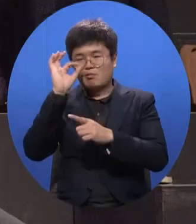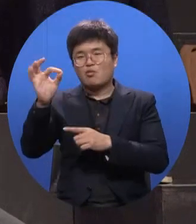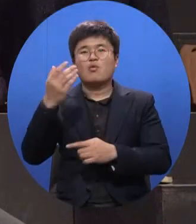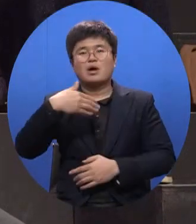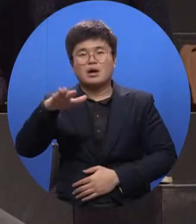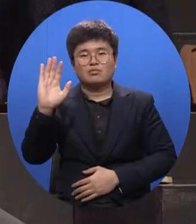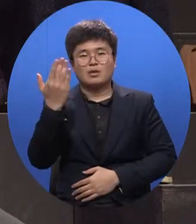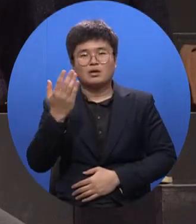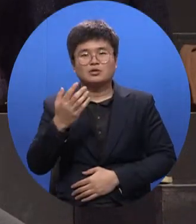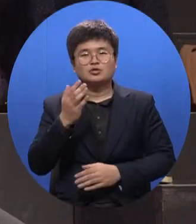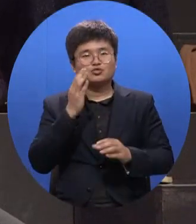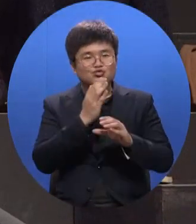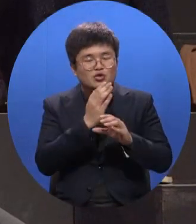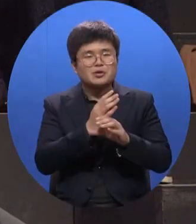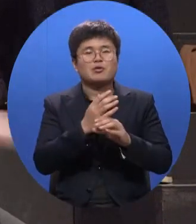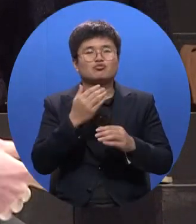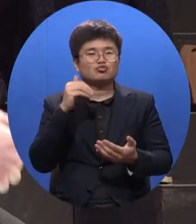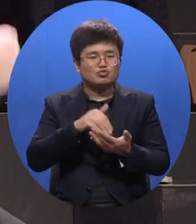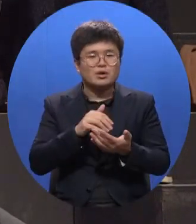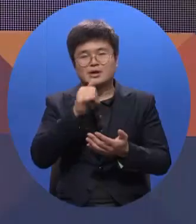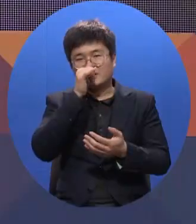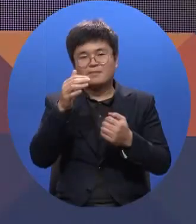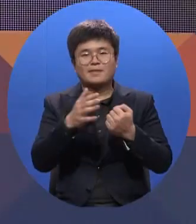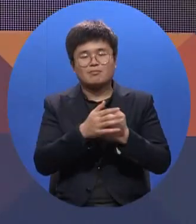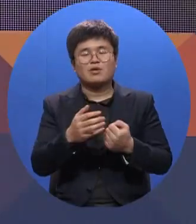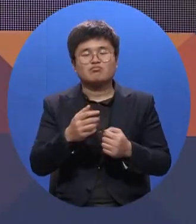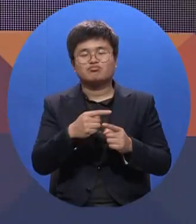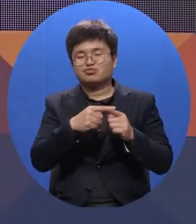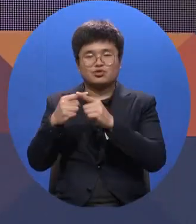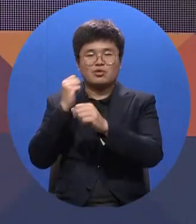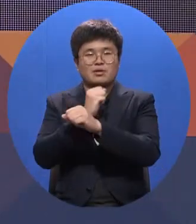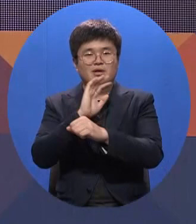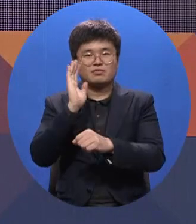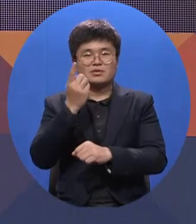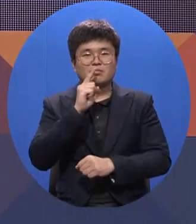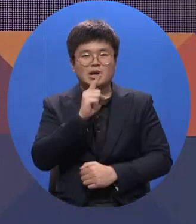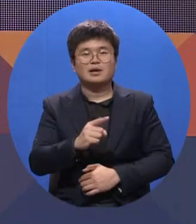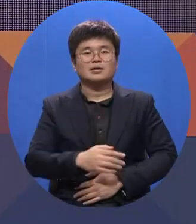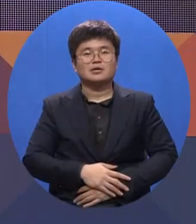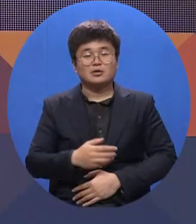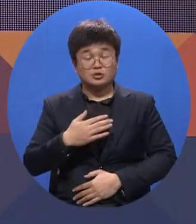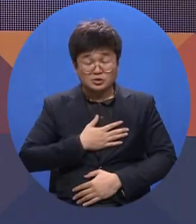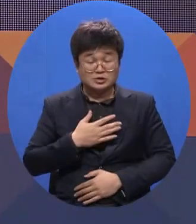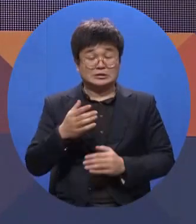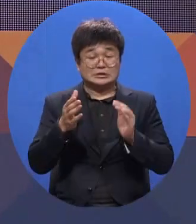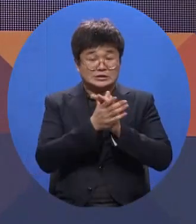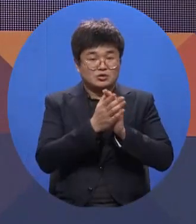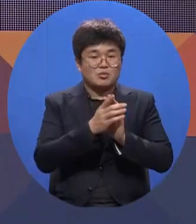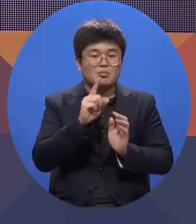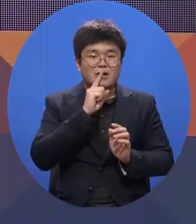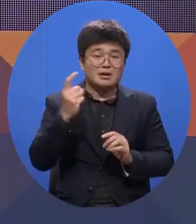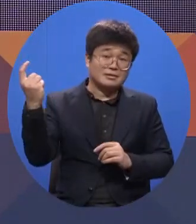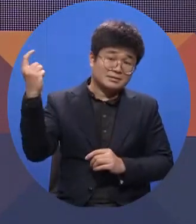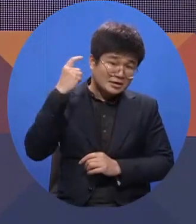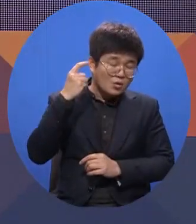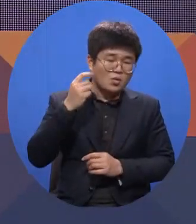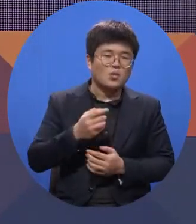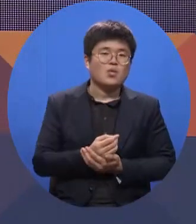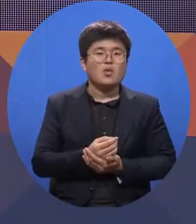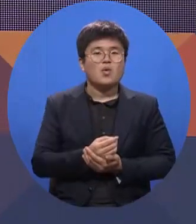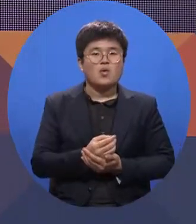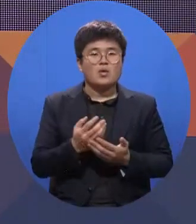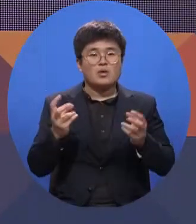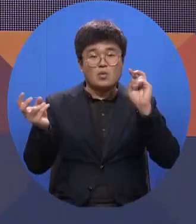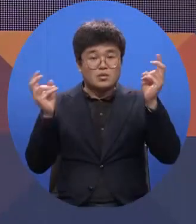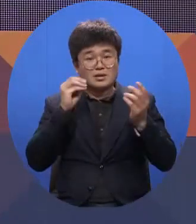그렇지 않으면 나중에 후에 될까봐 이제 무조건 해야 된다고 저는 계획에 이 친구 얘기 듣고 아 진짜 라 이제 회사 않도록 하고